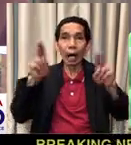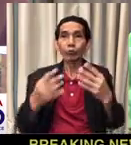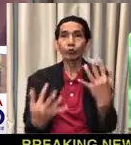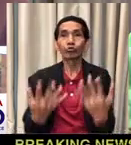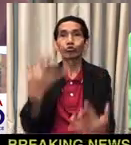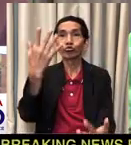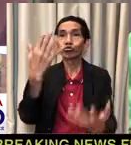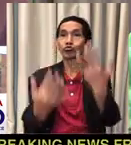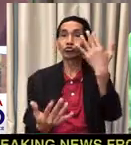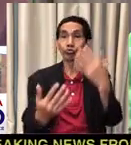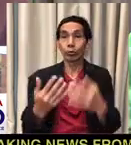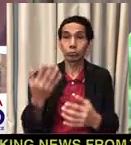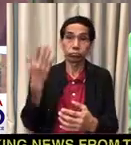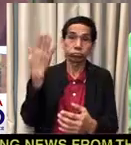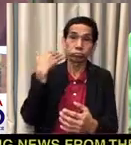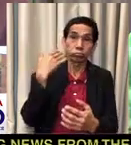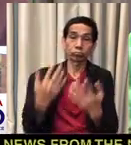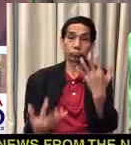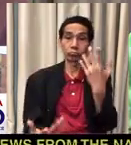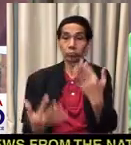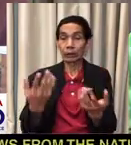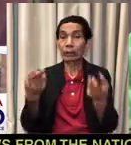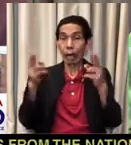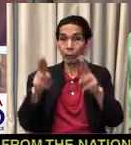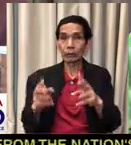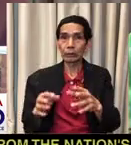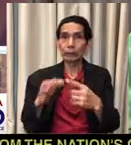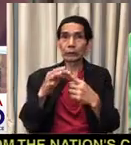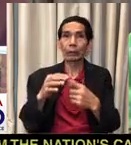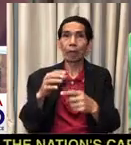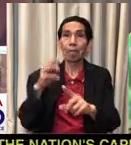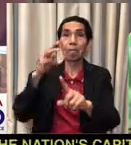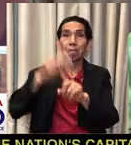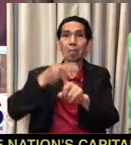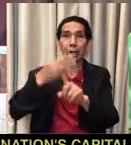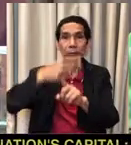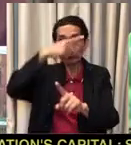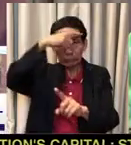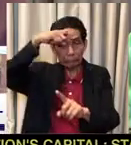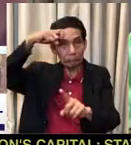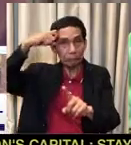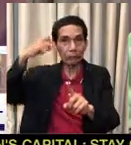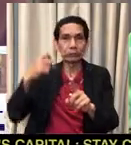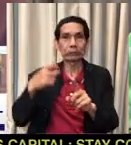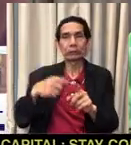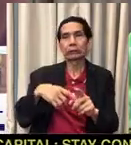sunog. Ito ha. Ito, nangyayari ito, lalo na sa Marso.